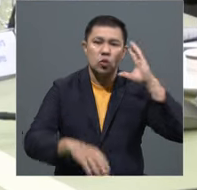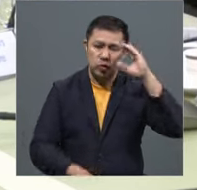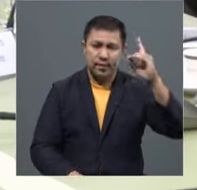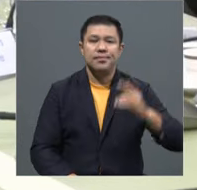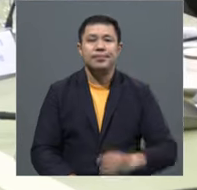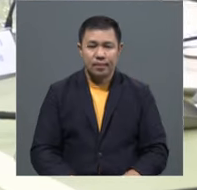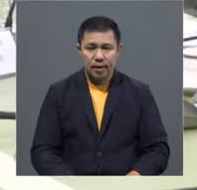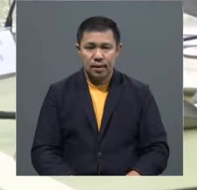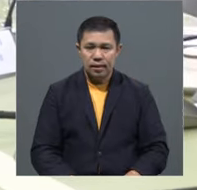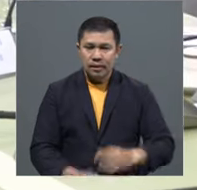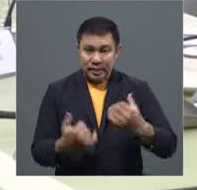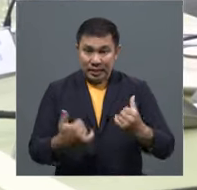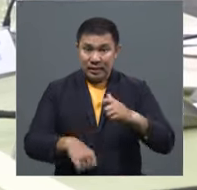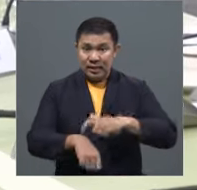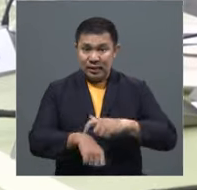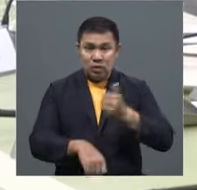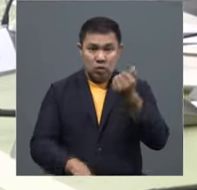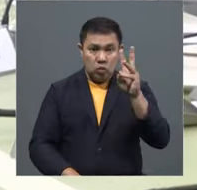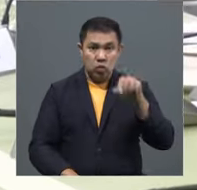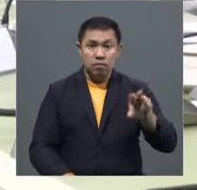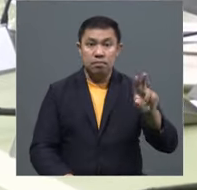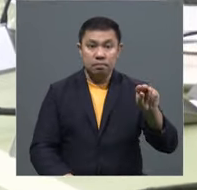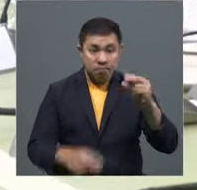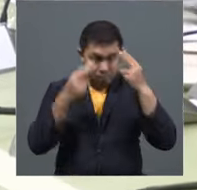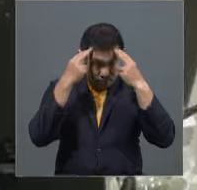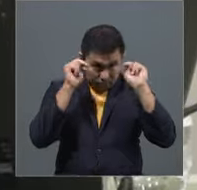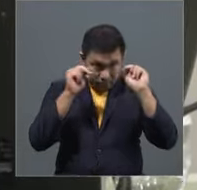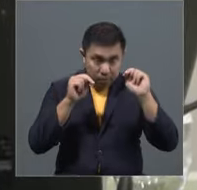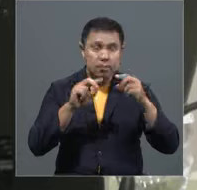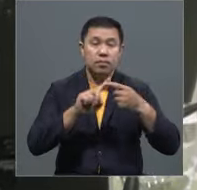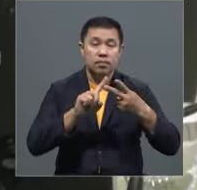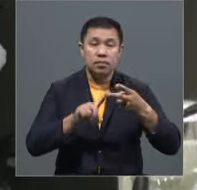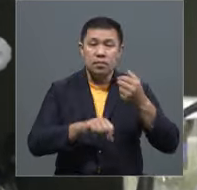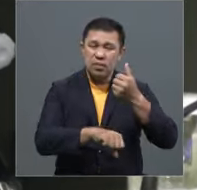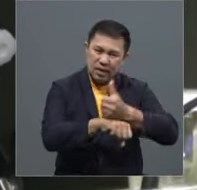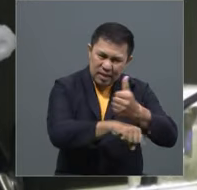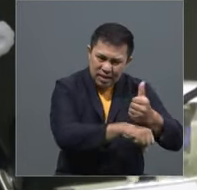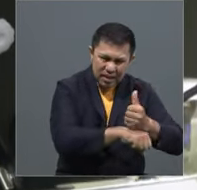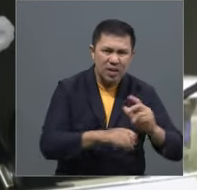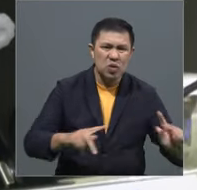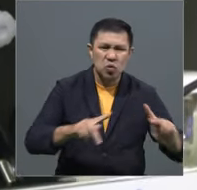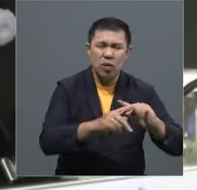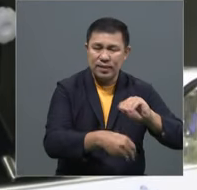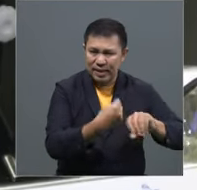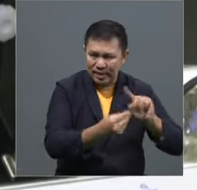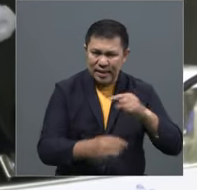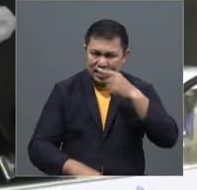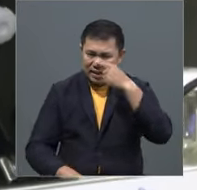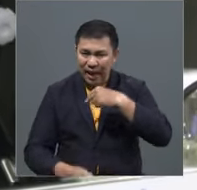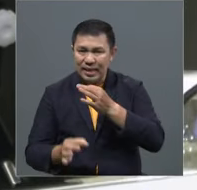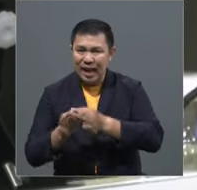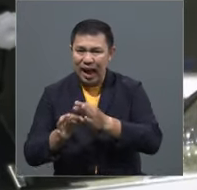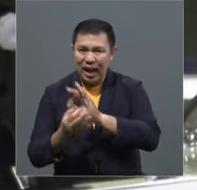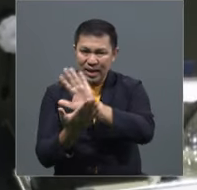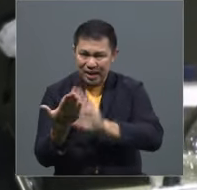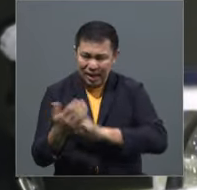มาดูความคึ้มหน้า 16:30นนะครับนายกรัฐมนตรีรัฐมนตรีกระทรวงเศรษฐกิจรวมถึงผู้ว่าการธนาคารแห่งประเทศไทยคุณเศษฐพุฒ